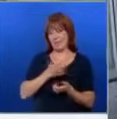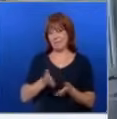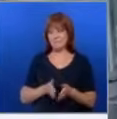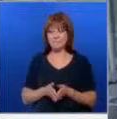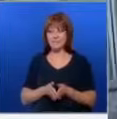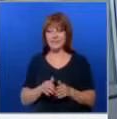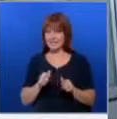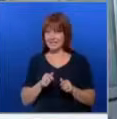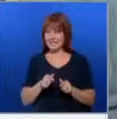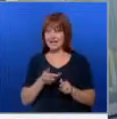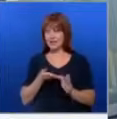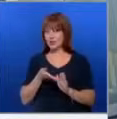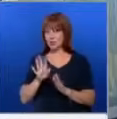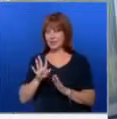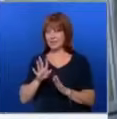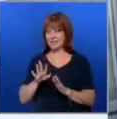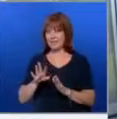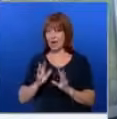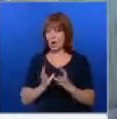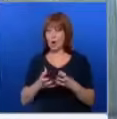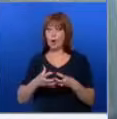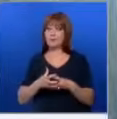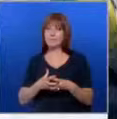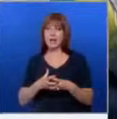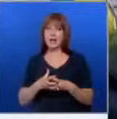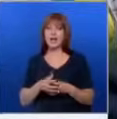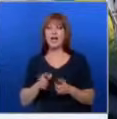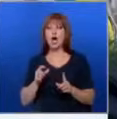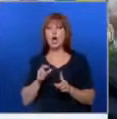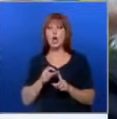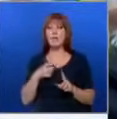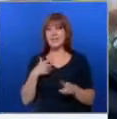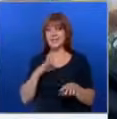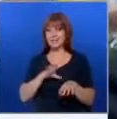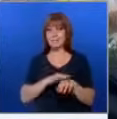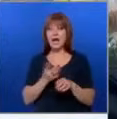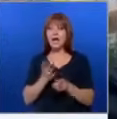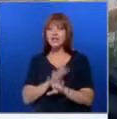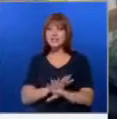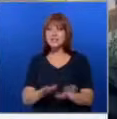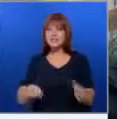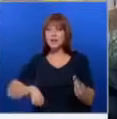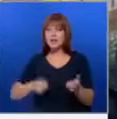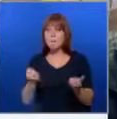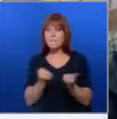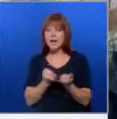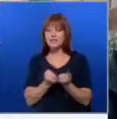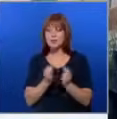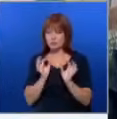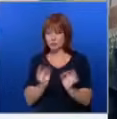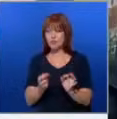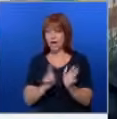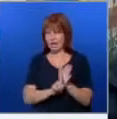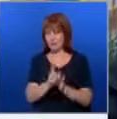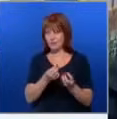И вие сега ще изведете отбора на Испания, за кого искаш да се хванеш? Родри. Как ще завърши матча? Дай точен резултат.